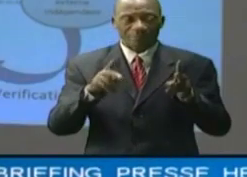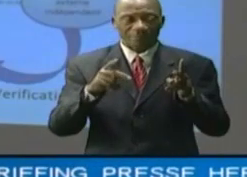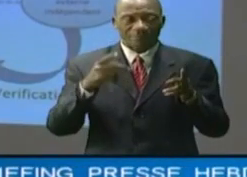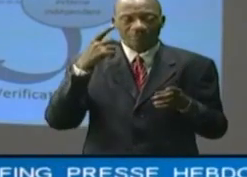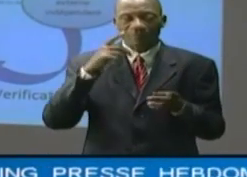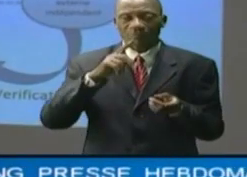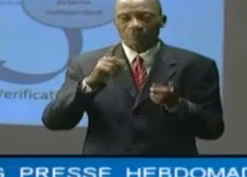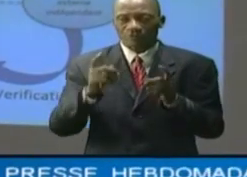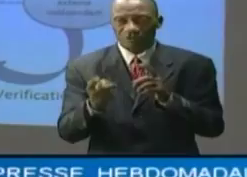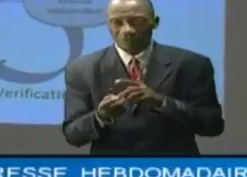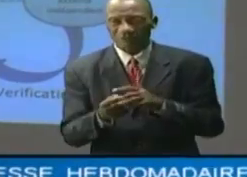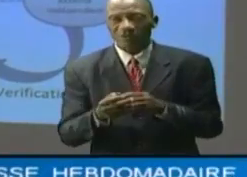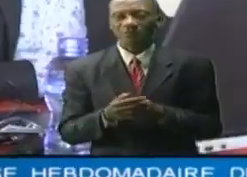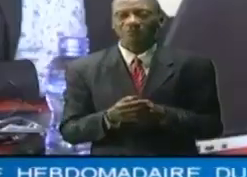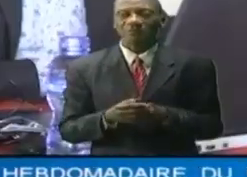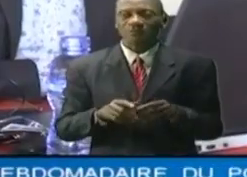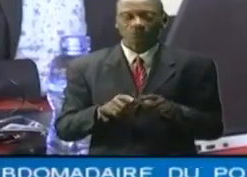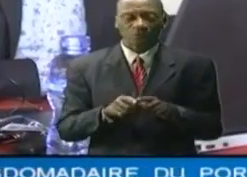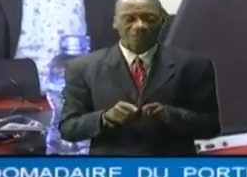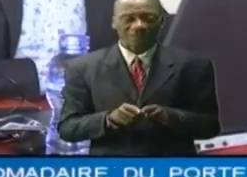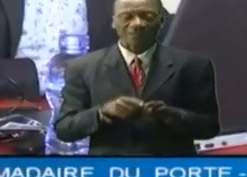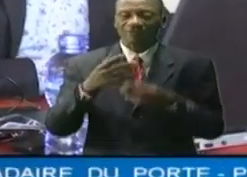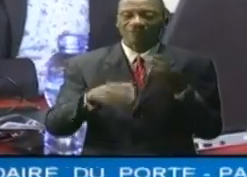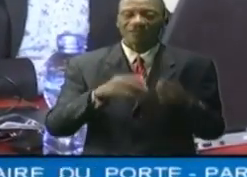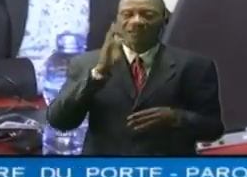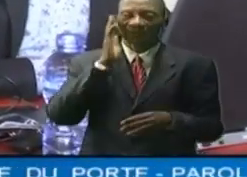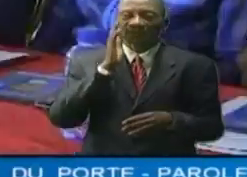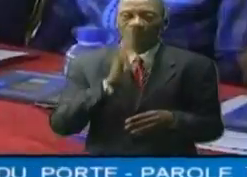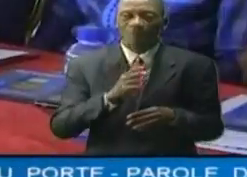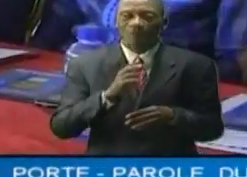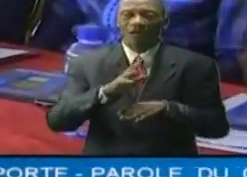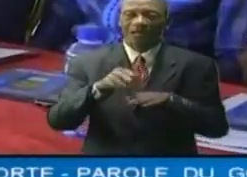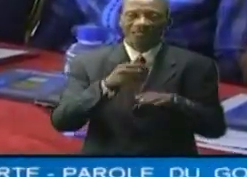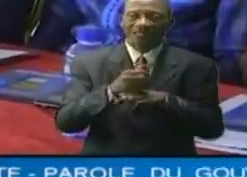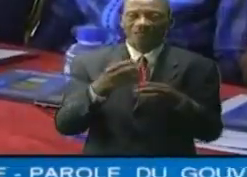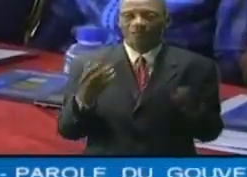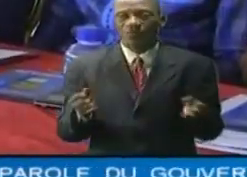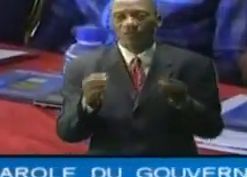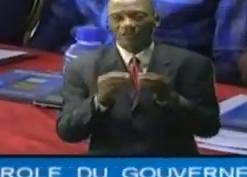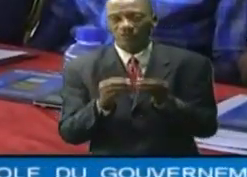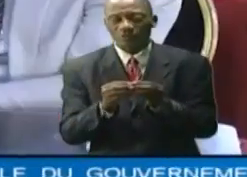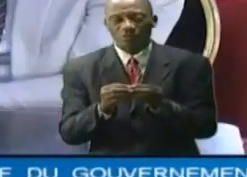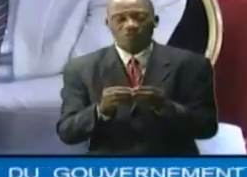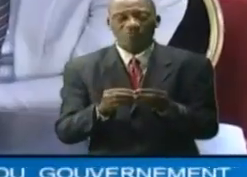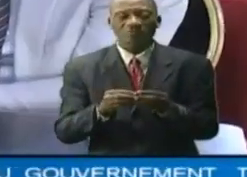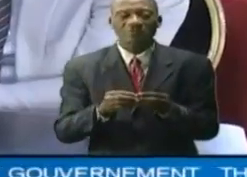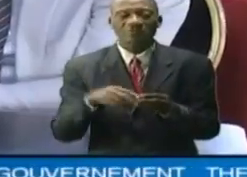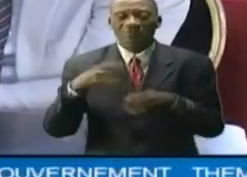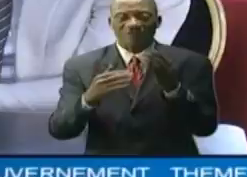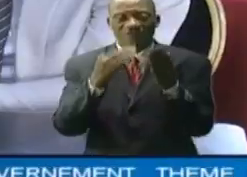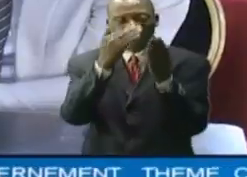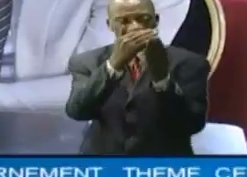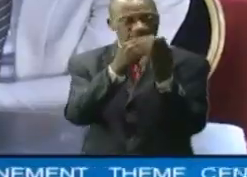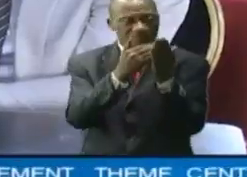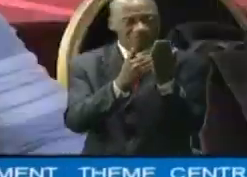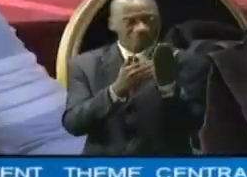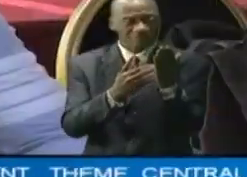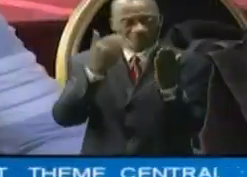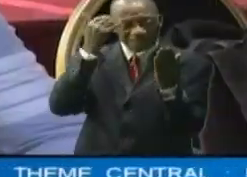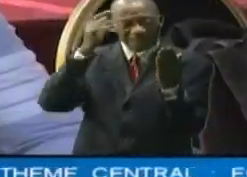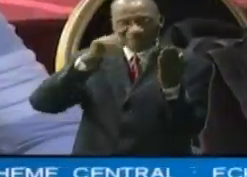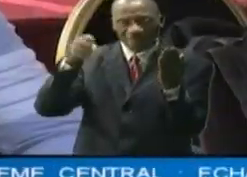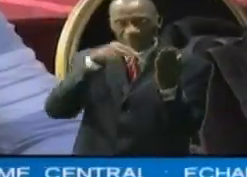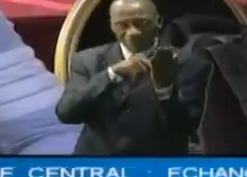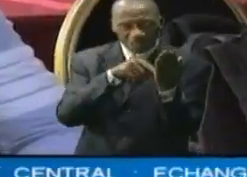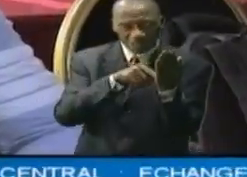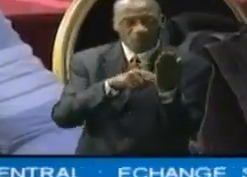et à vérifier les gaz liés aux couverts forestiers, faire analyser et élaborer une feuille de route des actions pour son